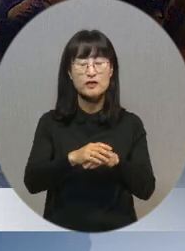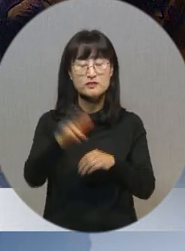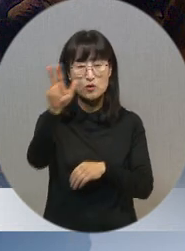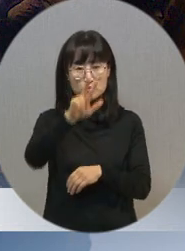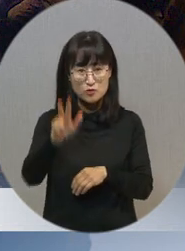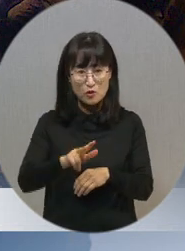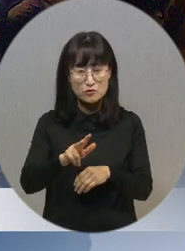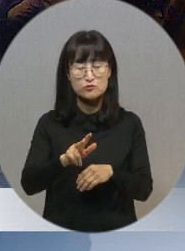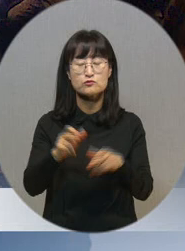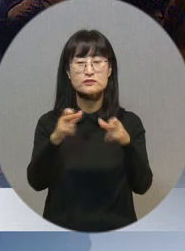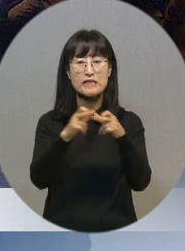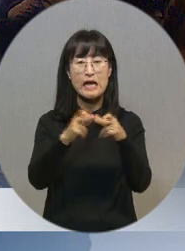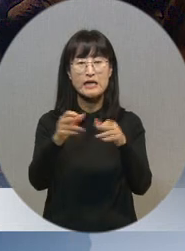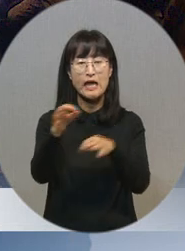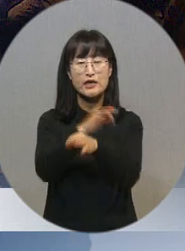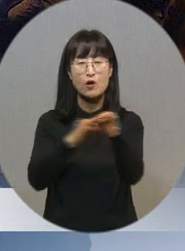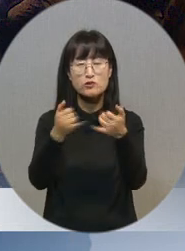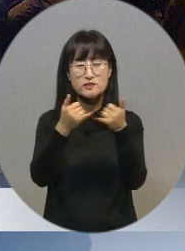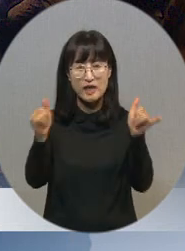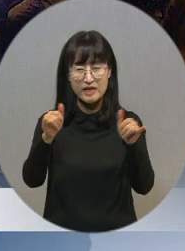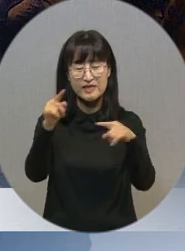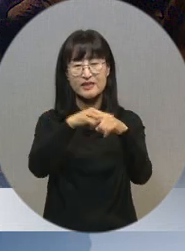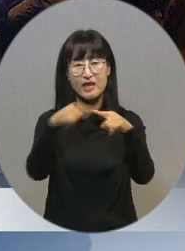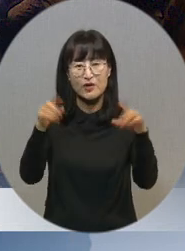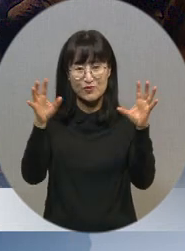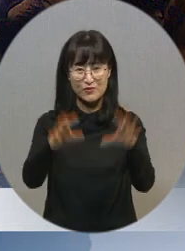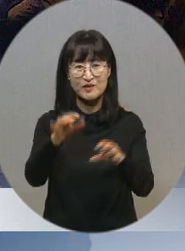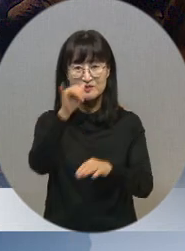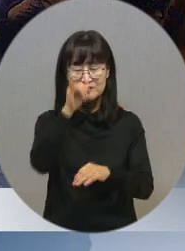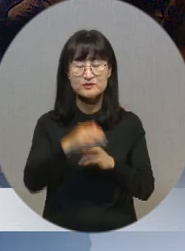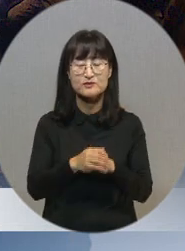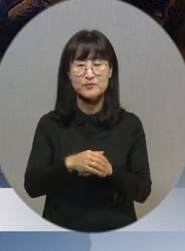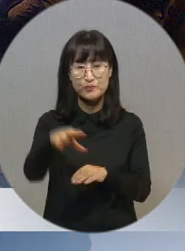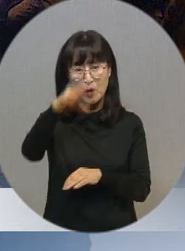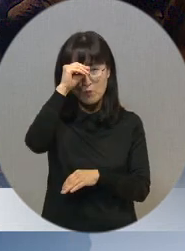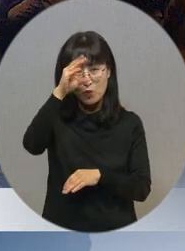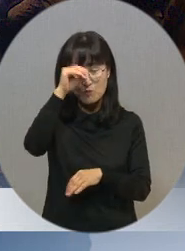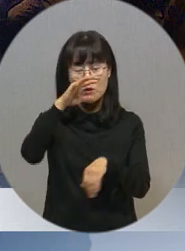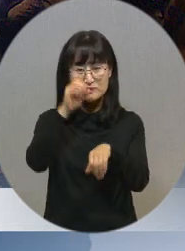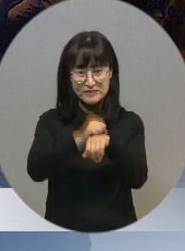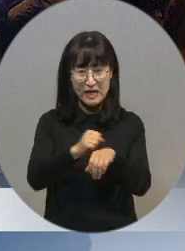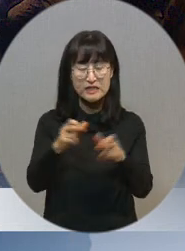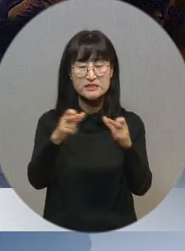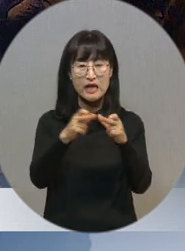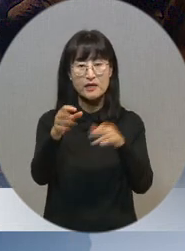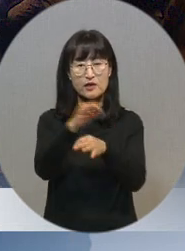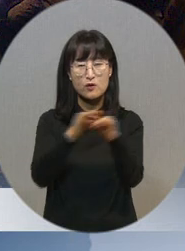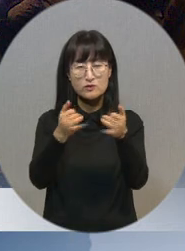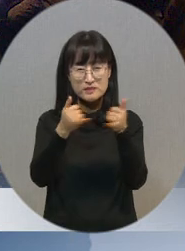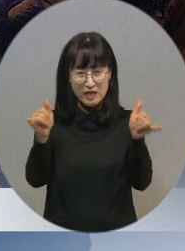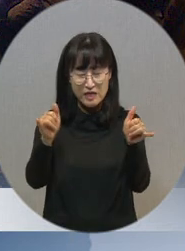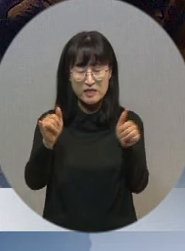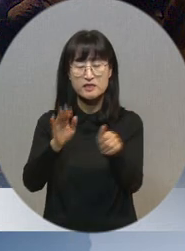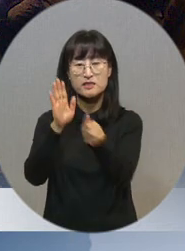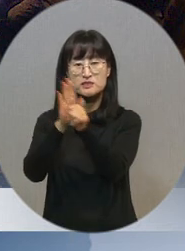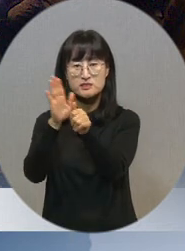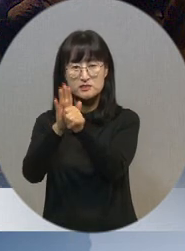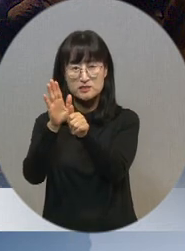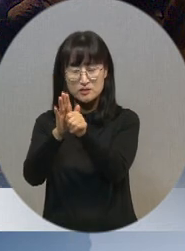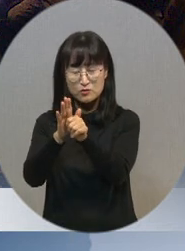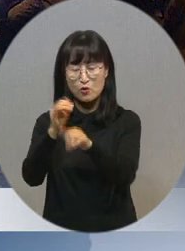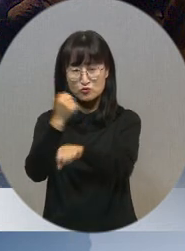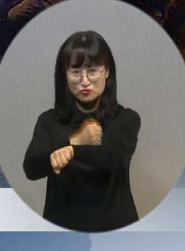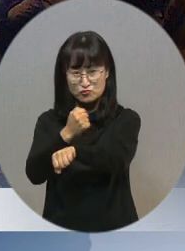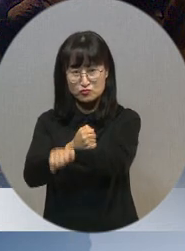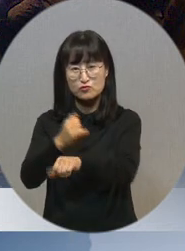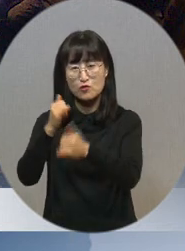장애 경제인대회가 열렸습니다. 이날은 모범 장애 경제인과 장애인 기업 지원 유공자 표창 수여식과